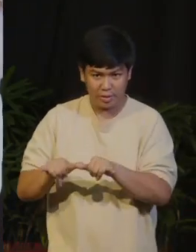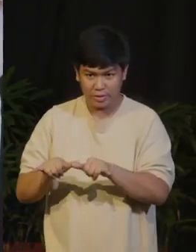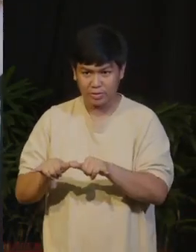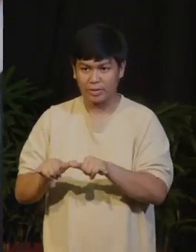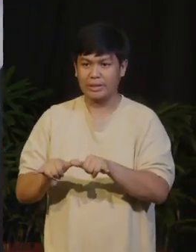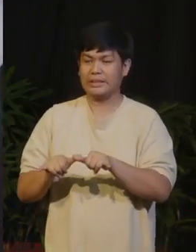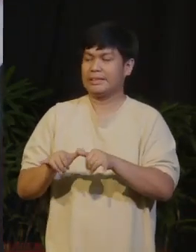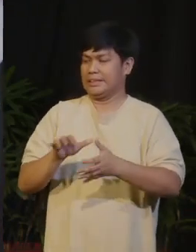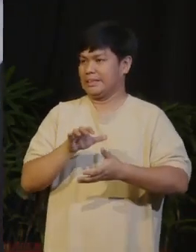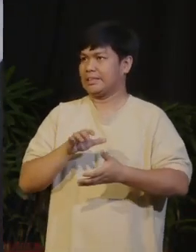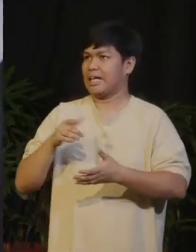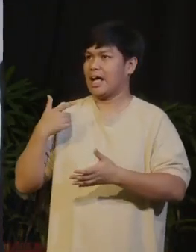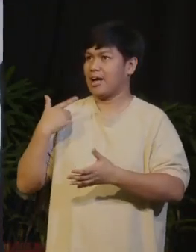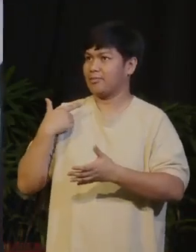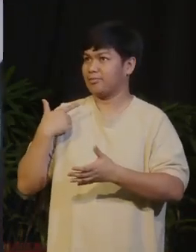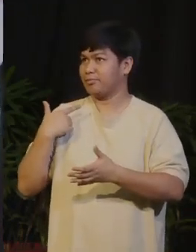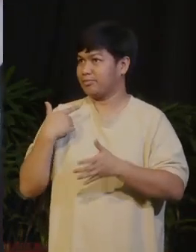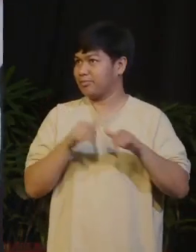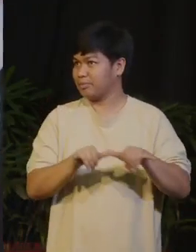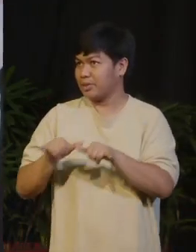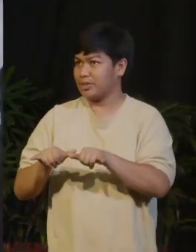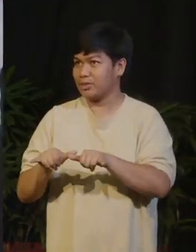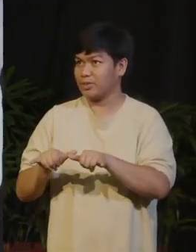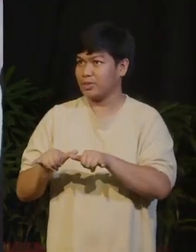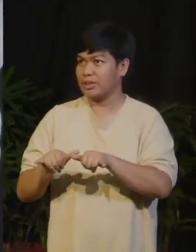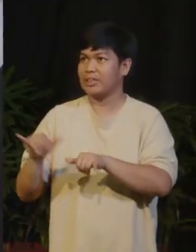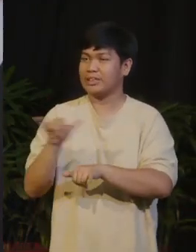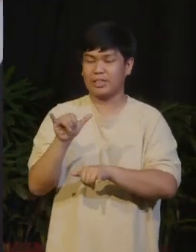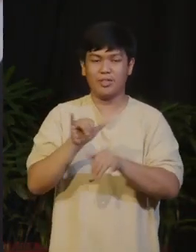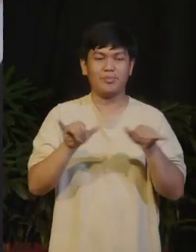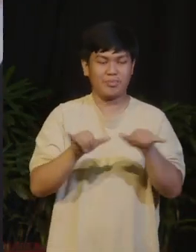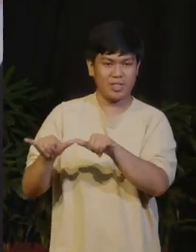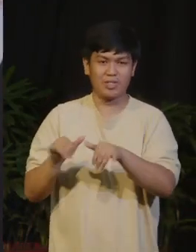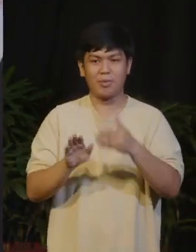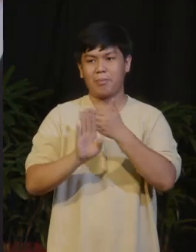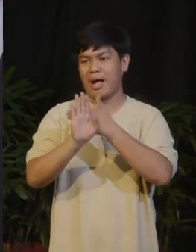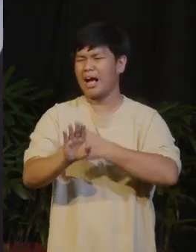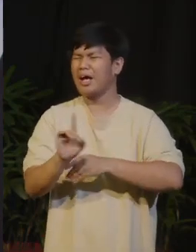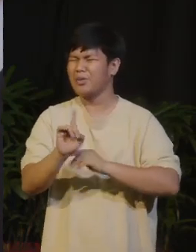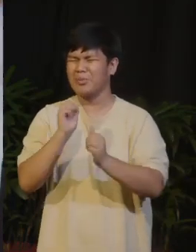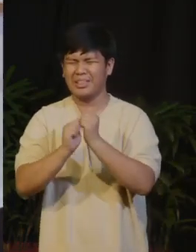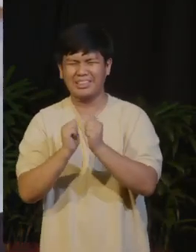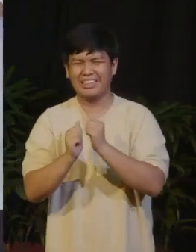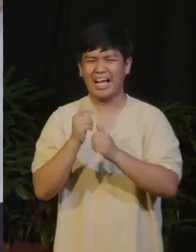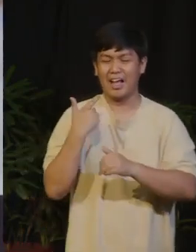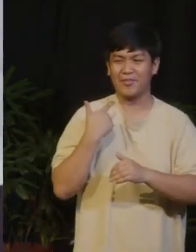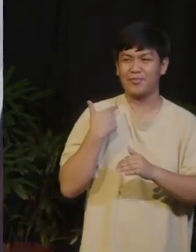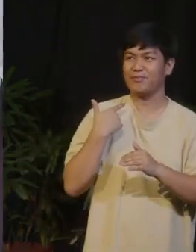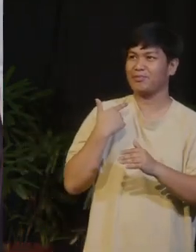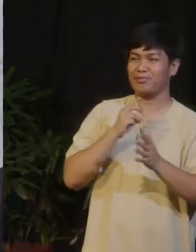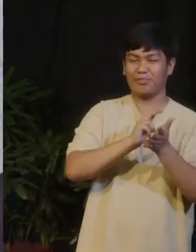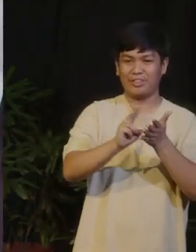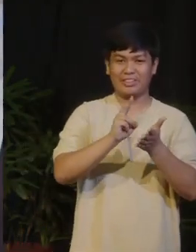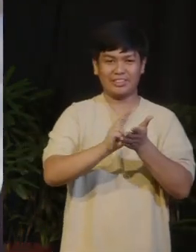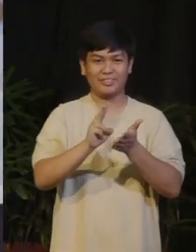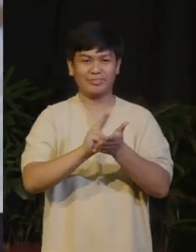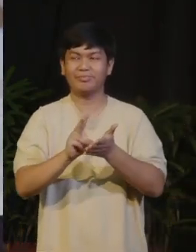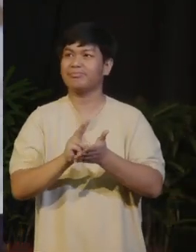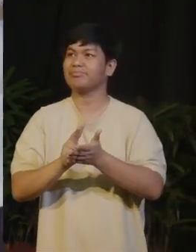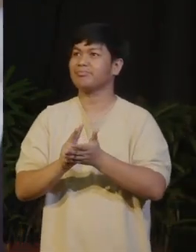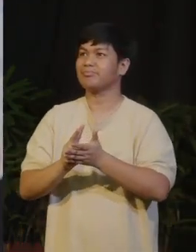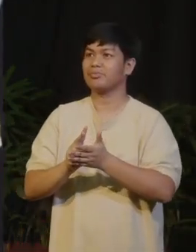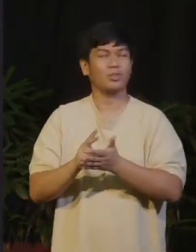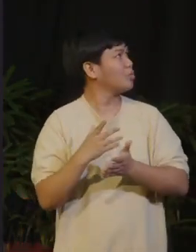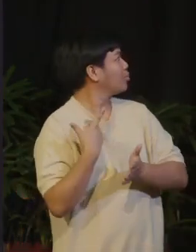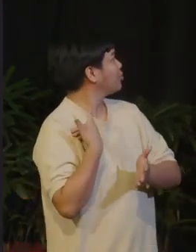lap. For with the measure you use, it will be measured back to you. Marami sa atin, pamilyar itong verse na ito kasi